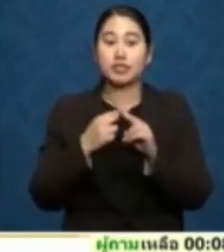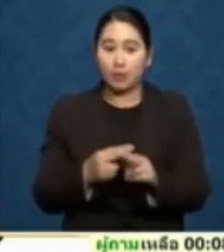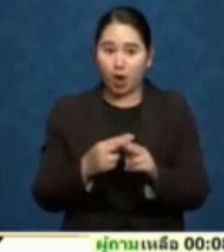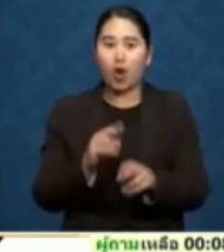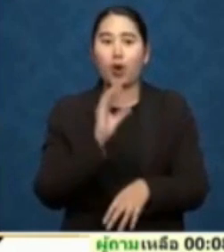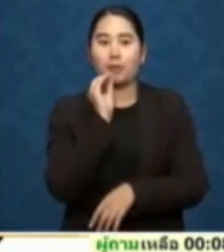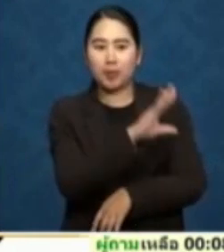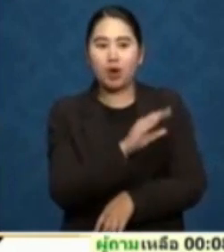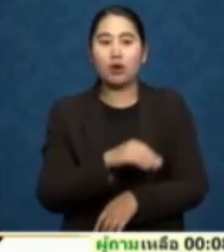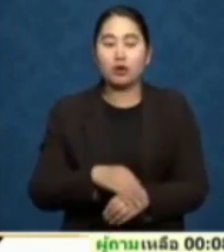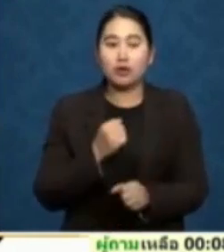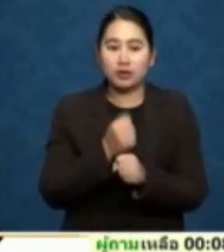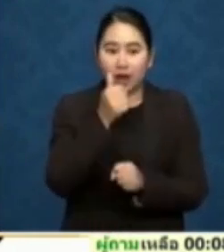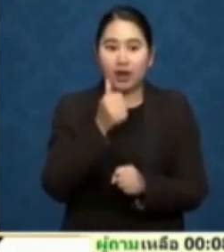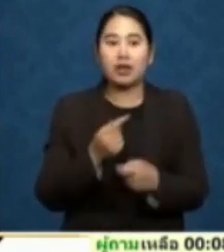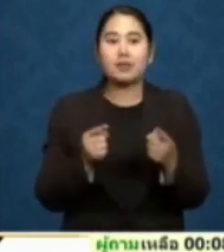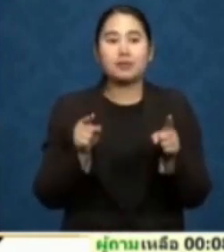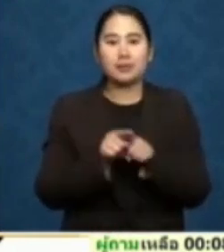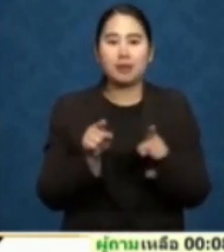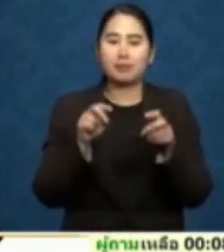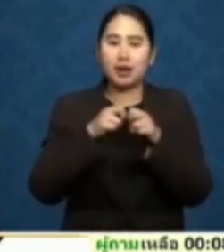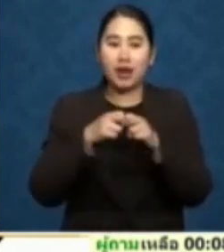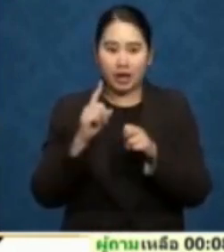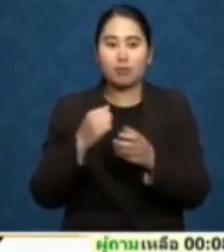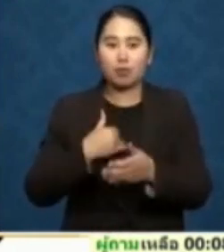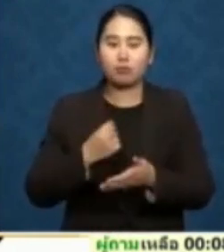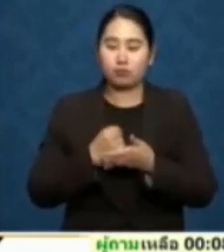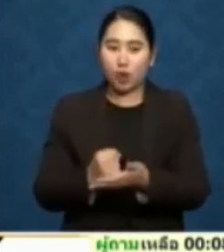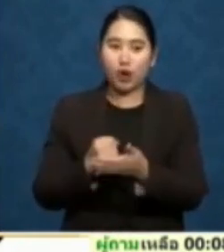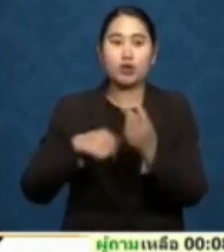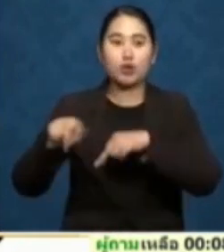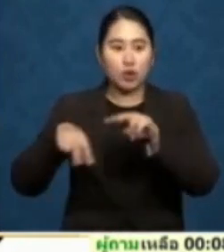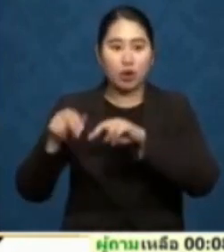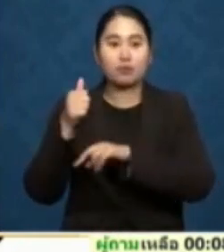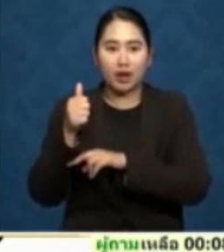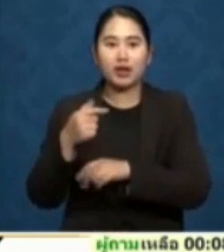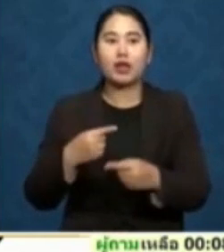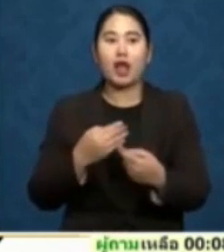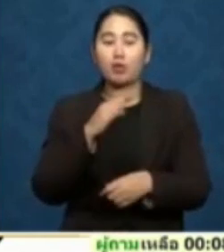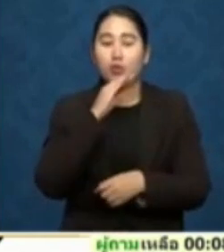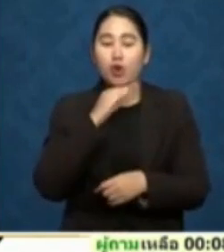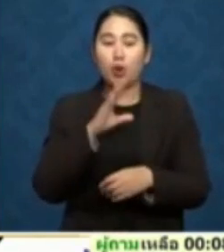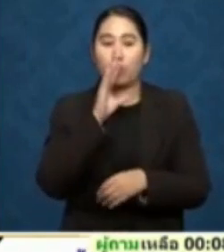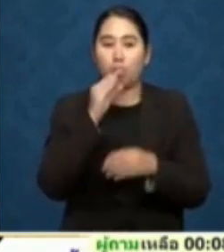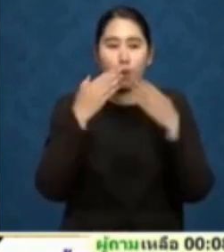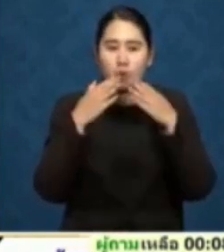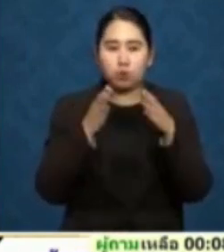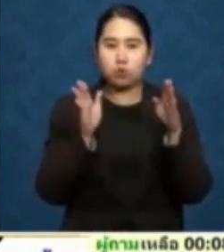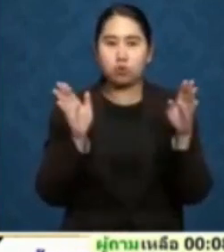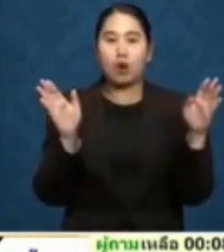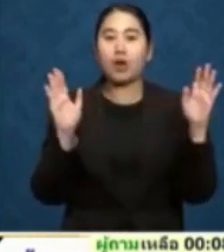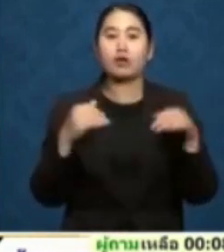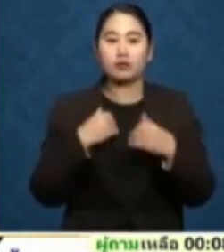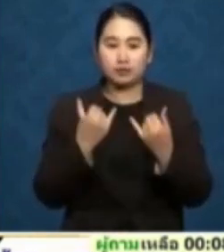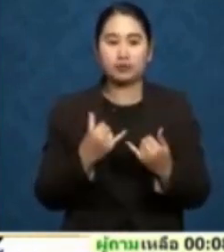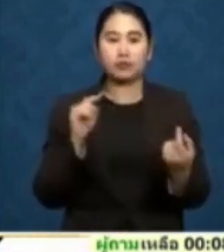าประเด็นไหนอย่างไรผมจะช่วยตรวจสอบให้ท่านแต่ถ้าท่านพูดกวาดรวมไปทั้งหมดอะในขณะนี้เนี่ยในมุม